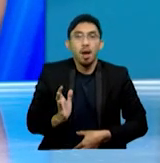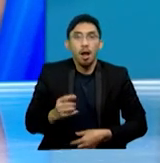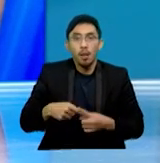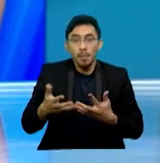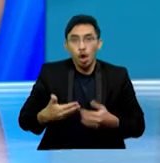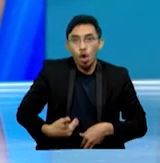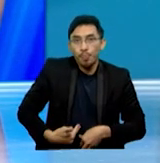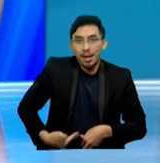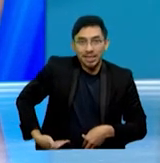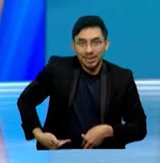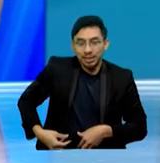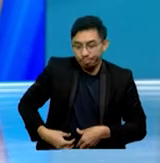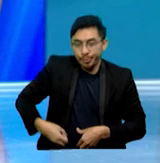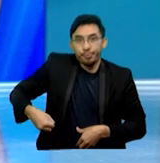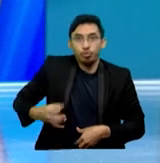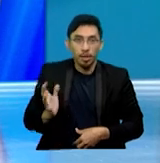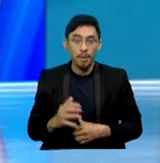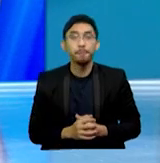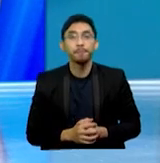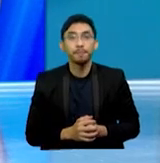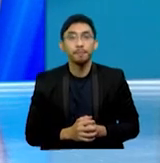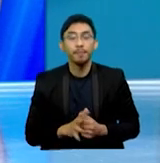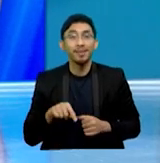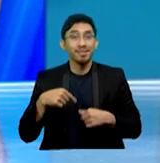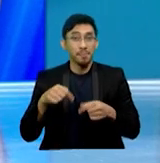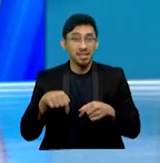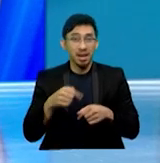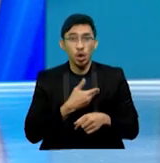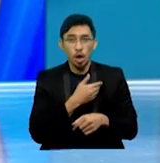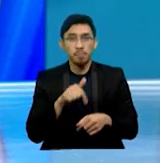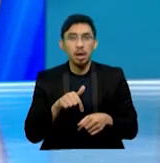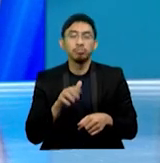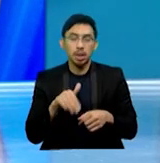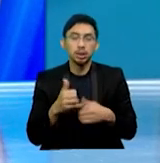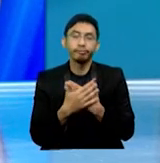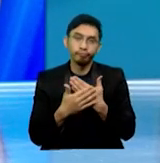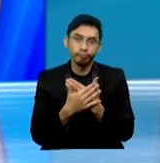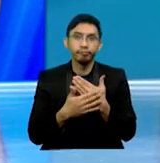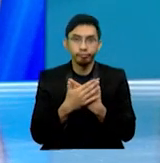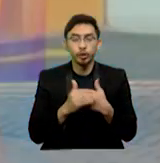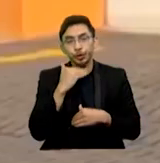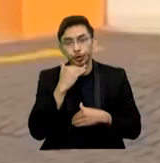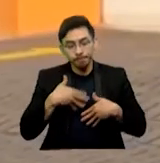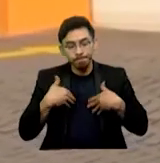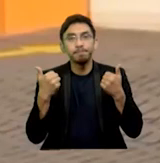operasi pengangkatan proyektil. Saat ini korban tengah menjalani masa pemulihan pasca operasi.